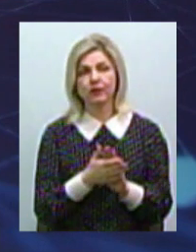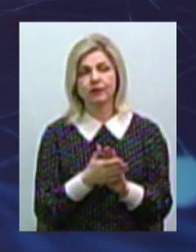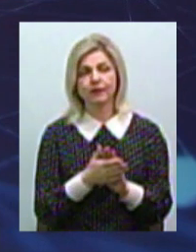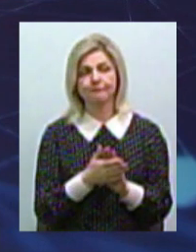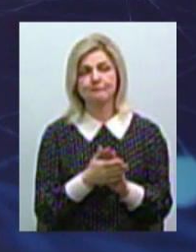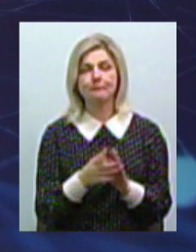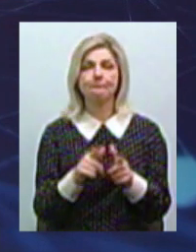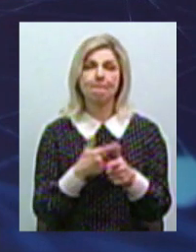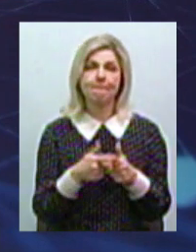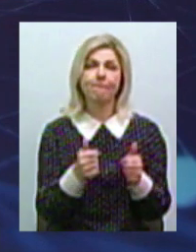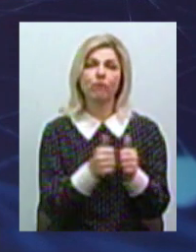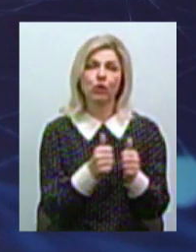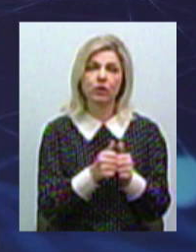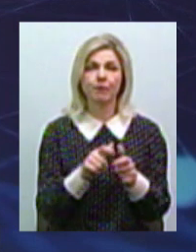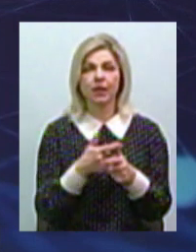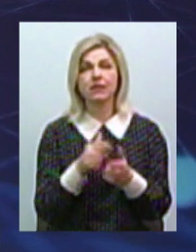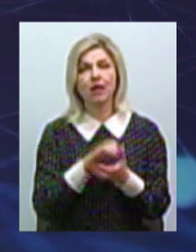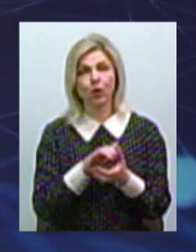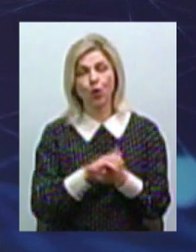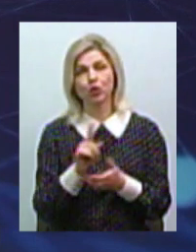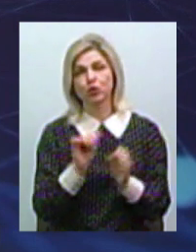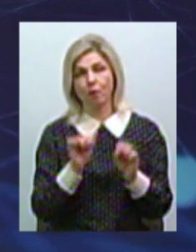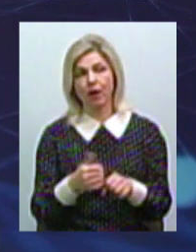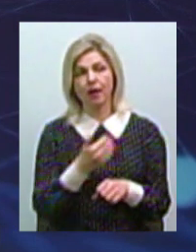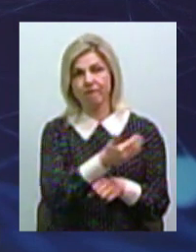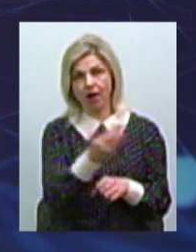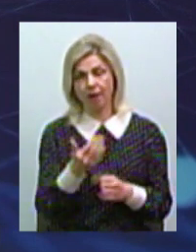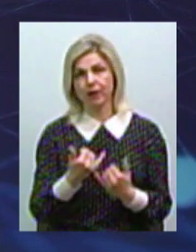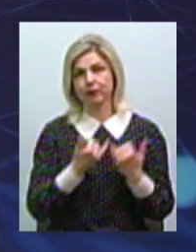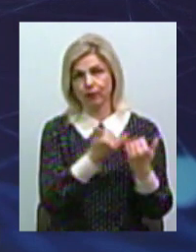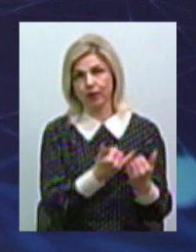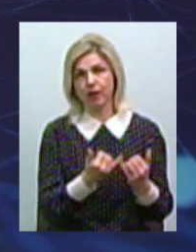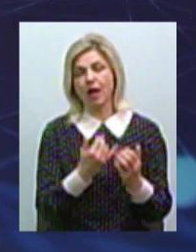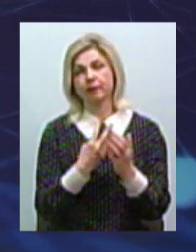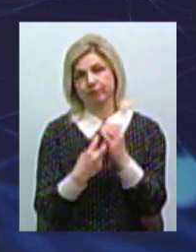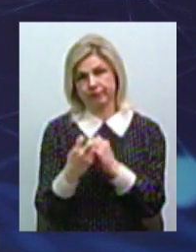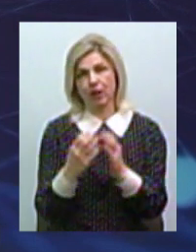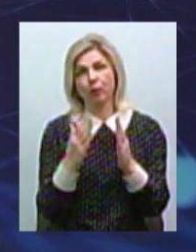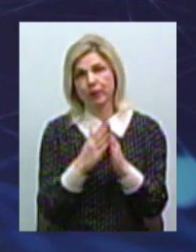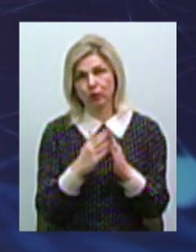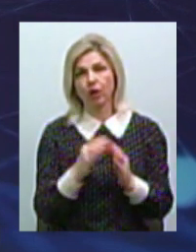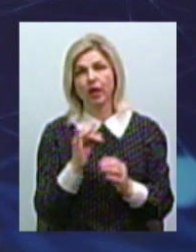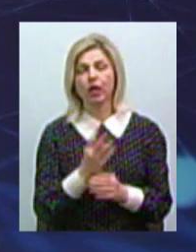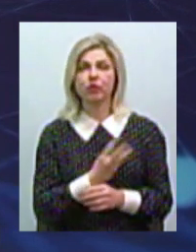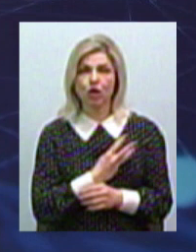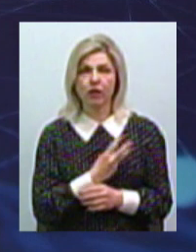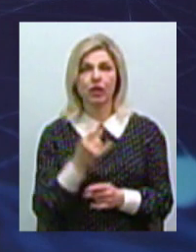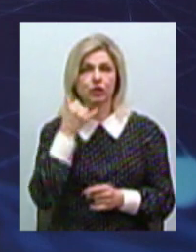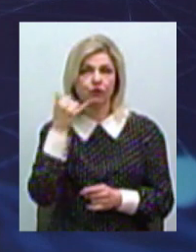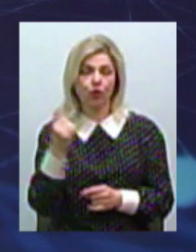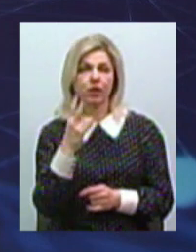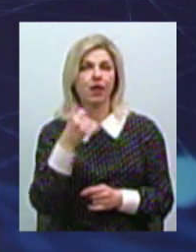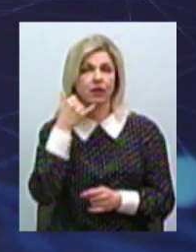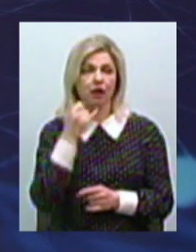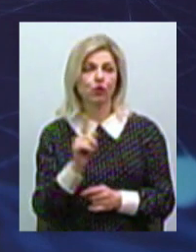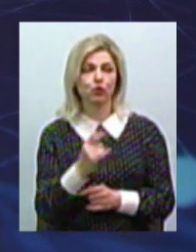або з сусідами, або зі знайомими, щоб вони могли вам надати певний час притулок. Ну і, звичайно, одразу бажано телефонувати на телефон, який ми